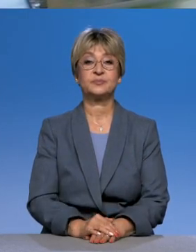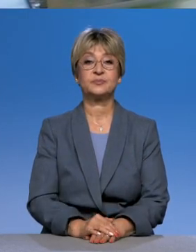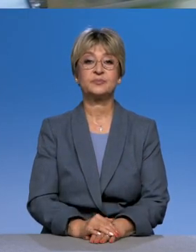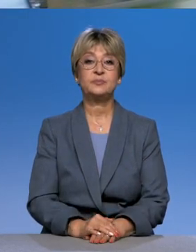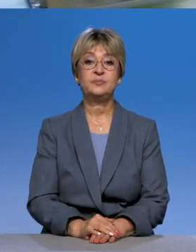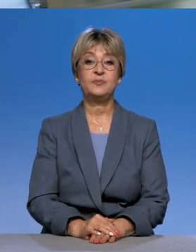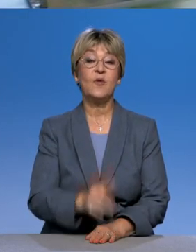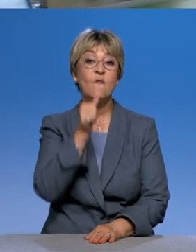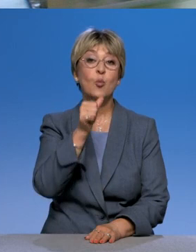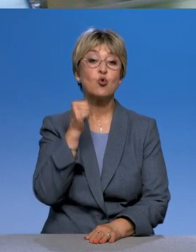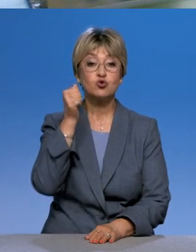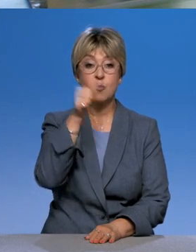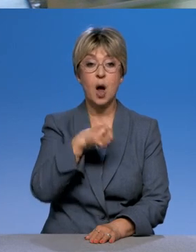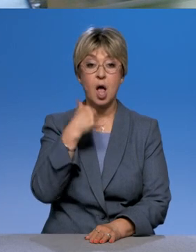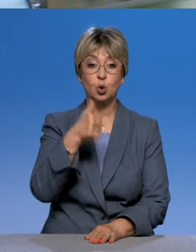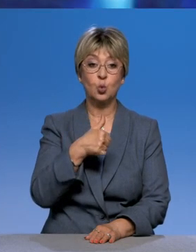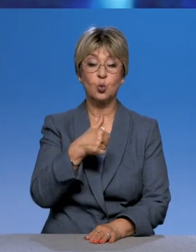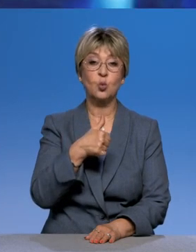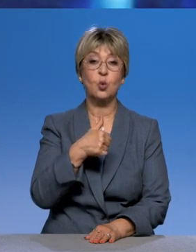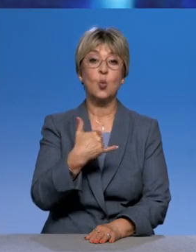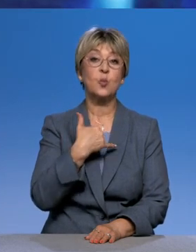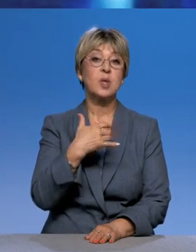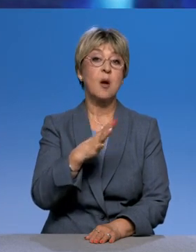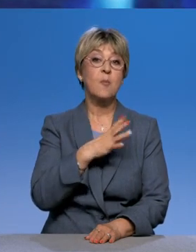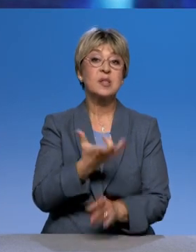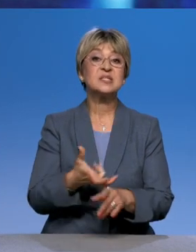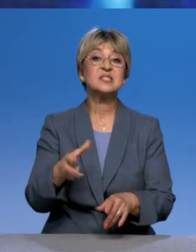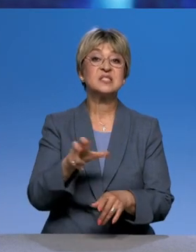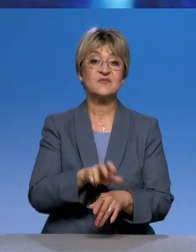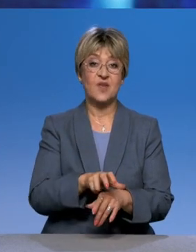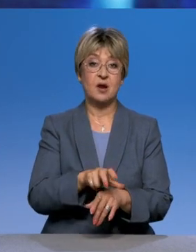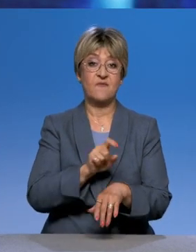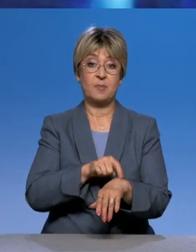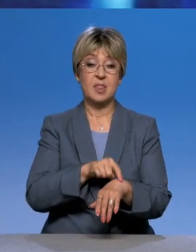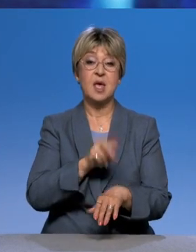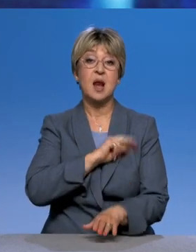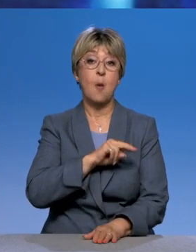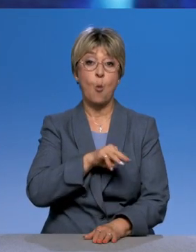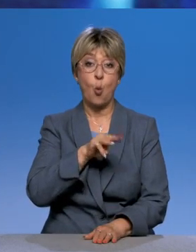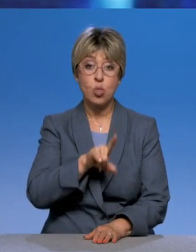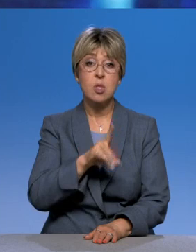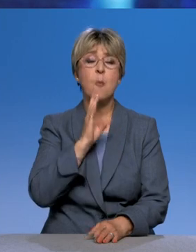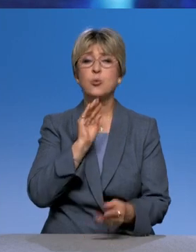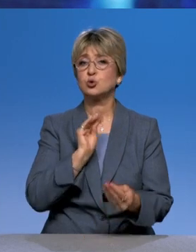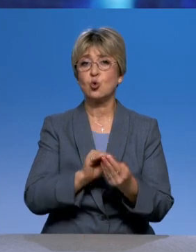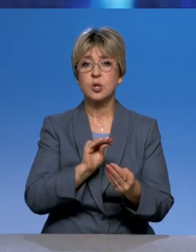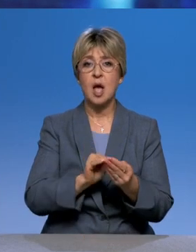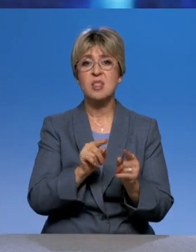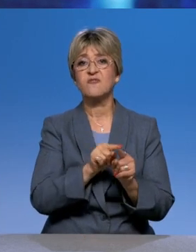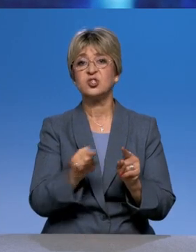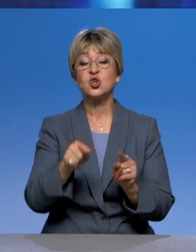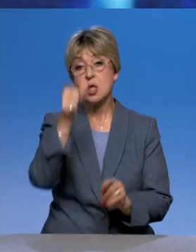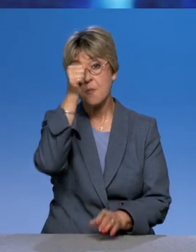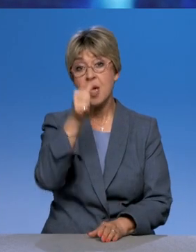В прошлом году у меня были сверхурочные работы. Практически постоянно, в течение месяца.